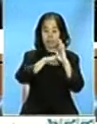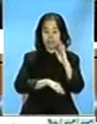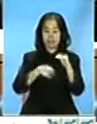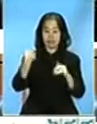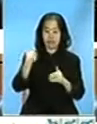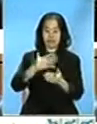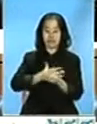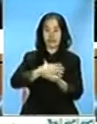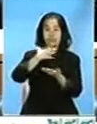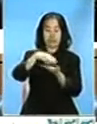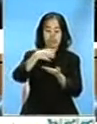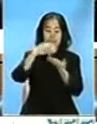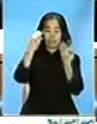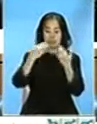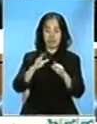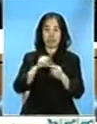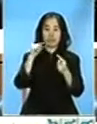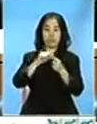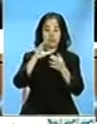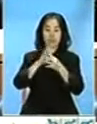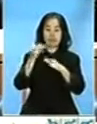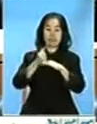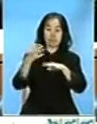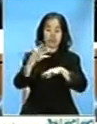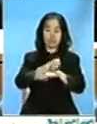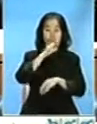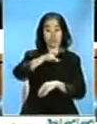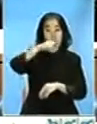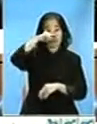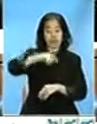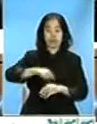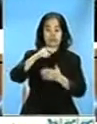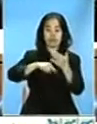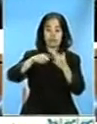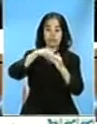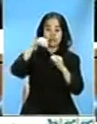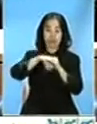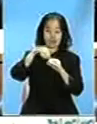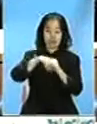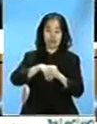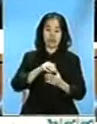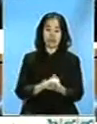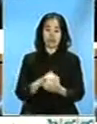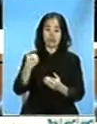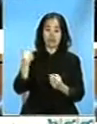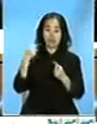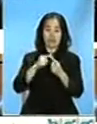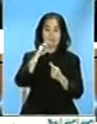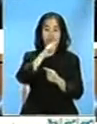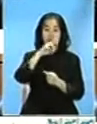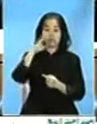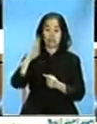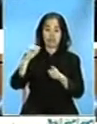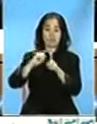มื่อสักครู่ว่ากระบวนการการเมืองไทยหรือกระบวนการของการเลือกตั้งเนี่ยมันยึดโยงอยู่กับเรื่องของพวกพ้องเรื่องของระบบอุปถัมภ์เรื่อง